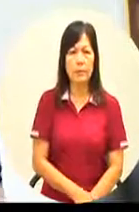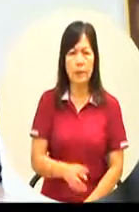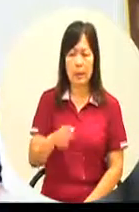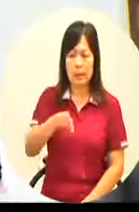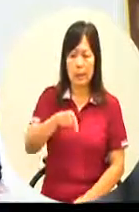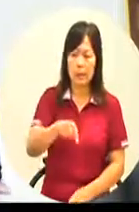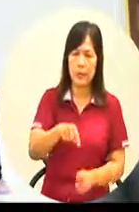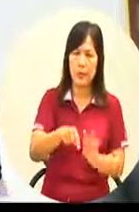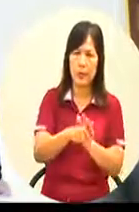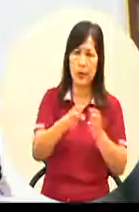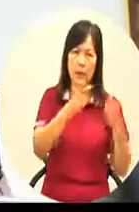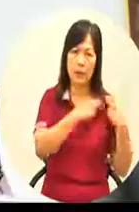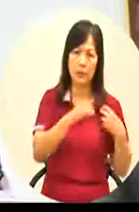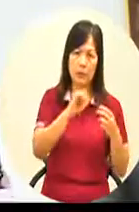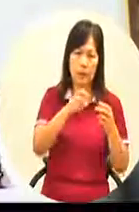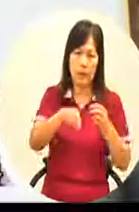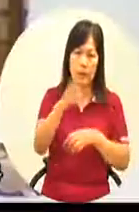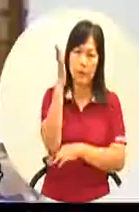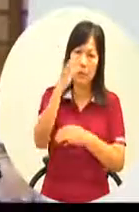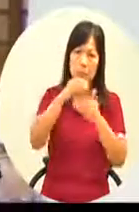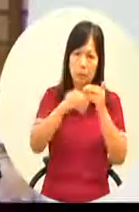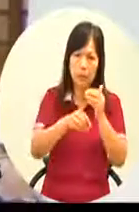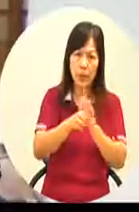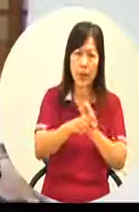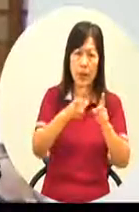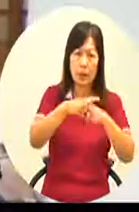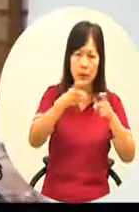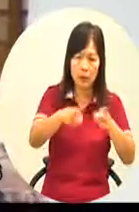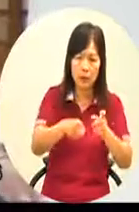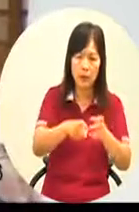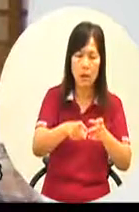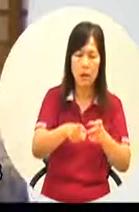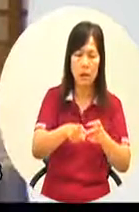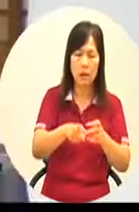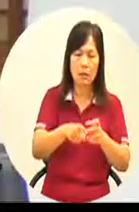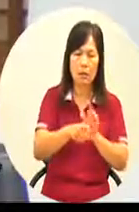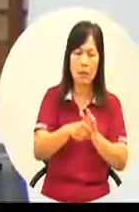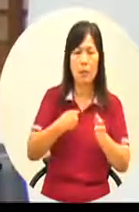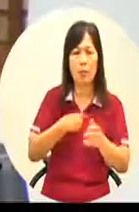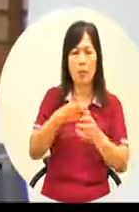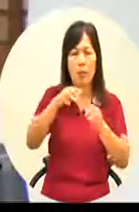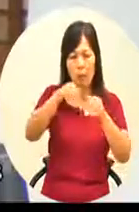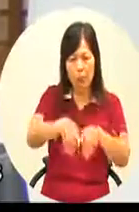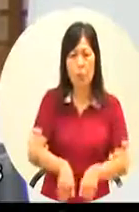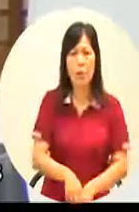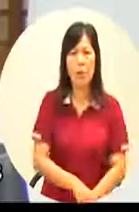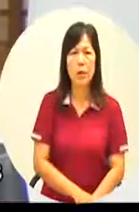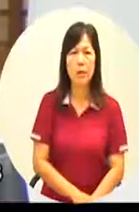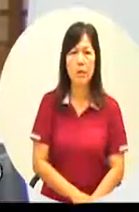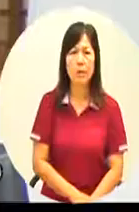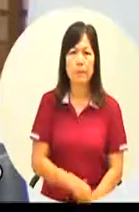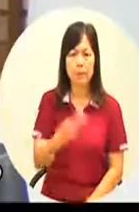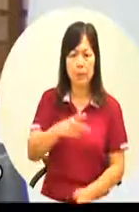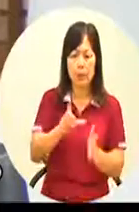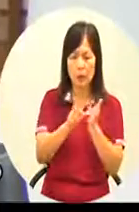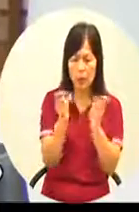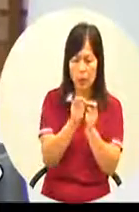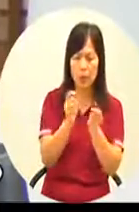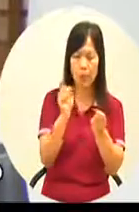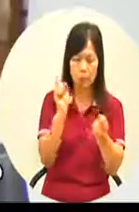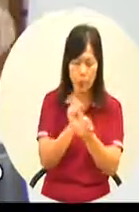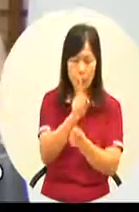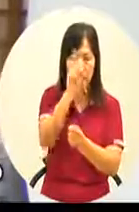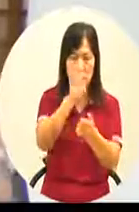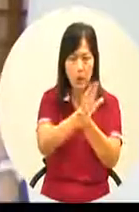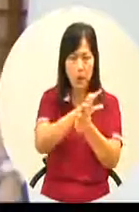向的这个政策哈，把小港母一个煞翘去啦。啊，最近哈，我也搁拄到一个服务案件哈。